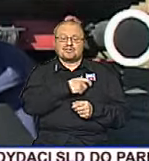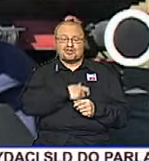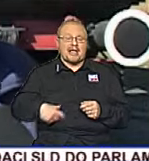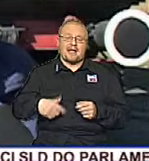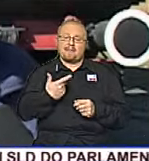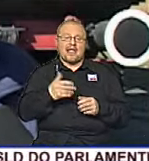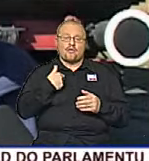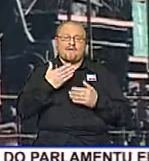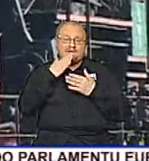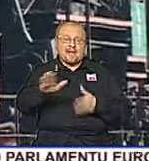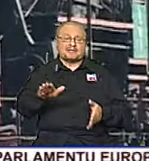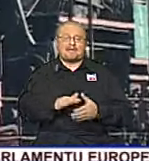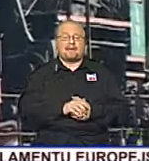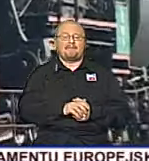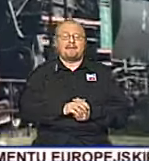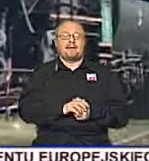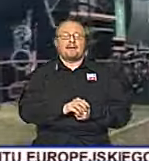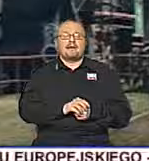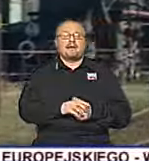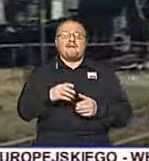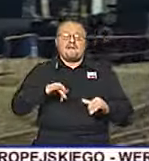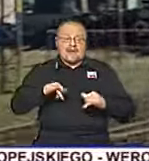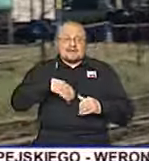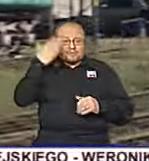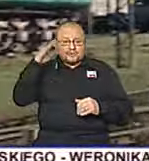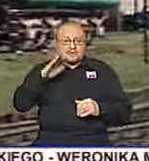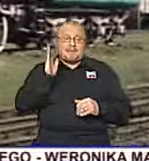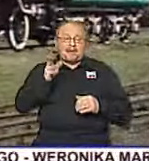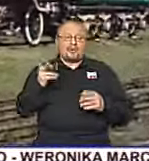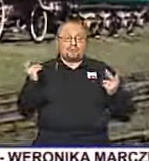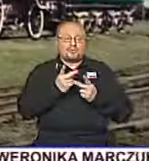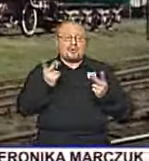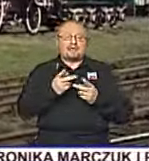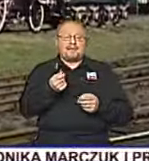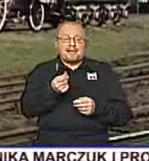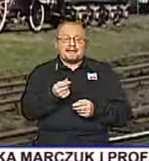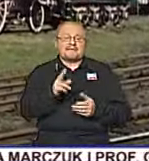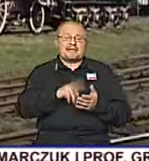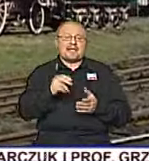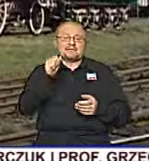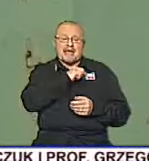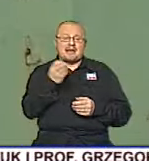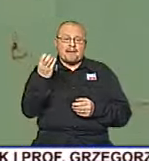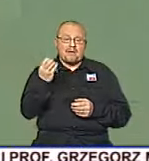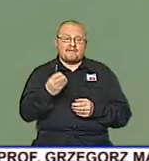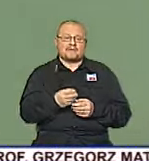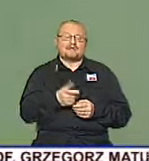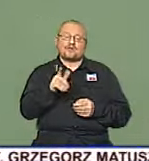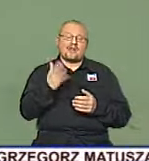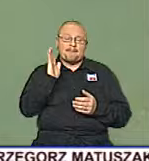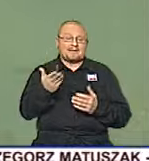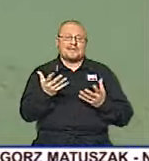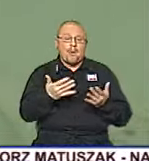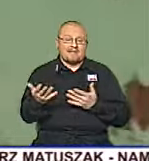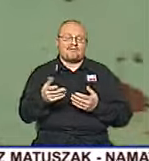nie do wybaczenia. Władze z Duńskiej Woli zapewniają, że będą szukać pieniędzy na renowację zabytkowych parowozów. To nie będzie łatwe,